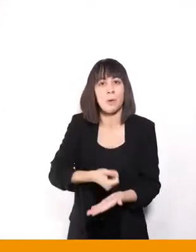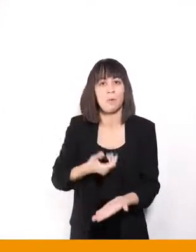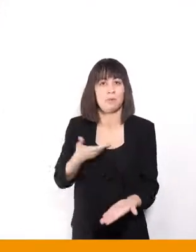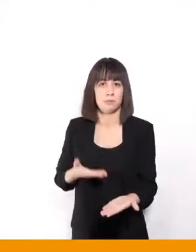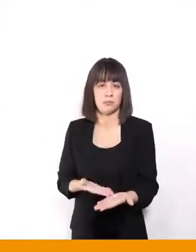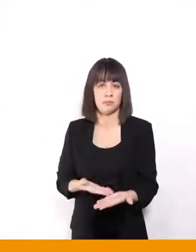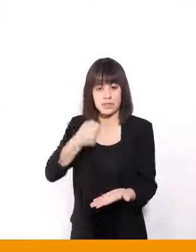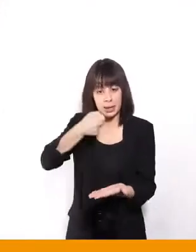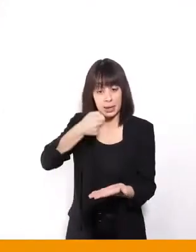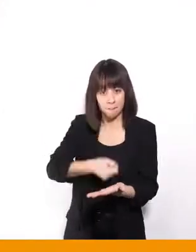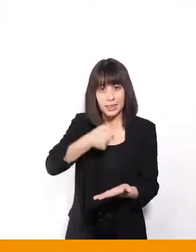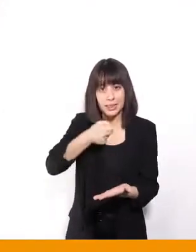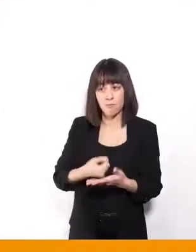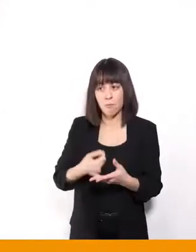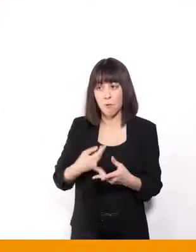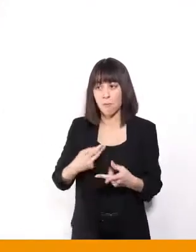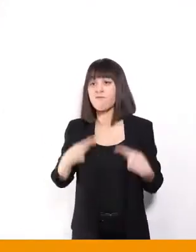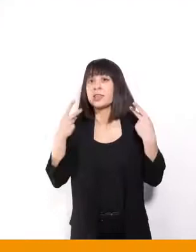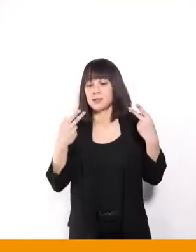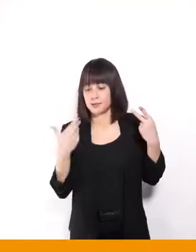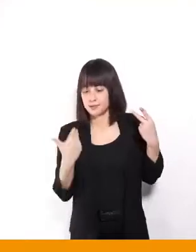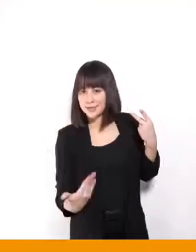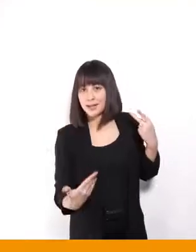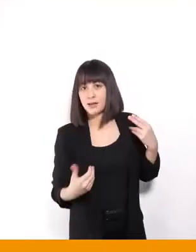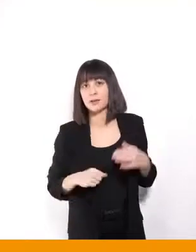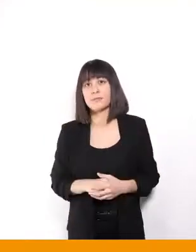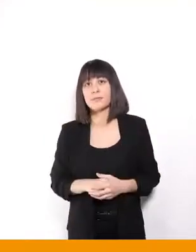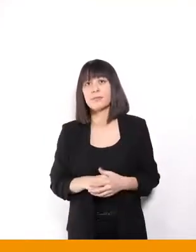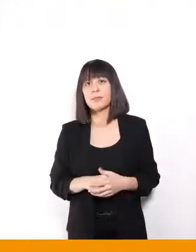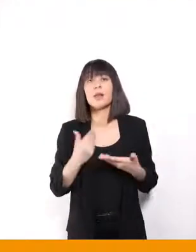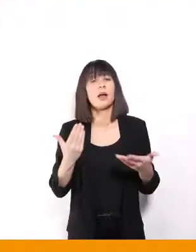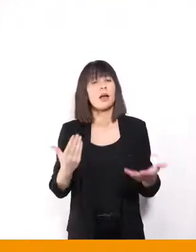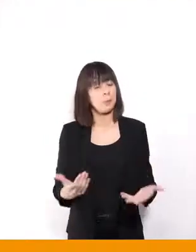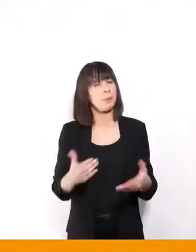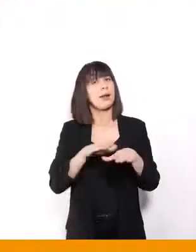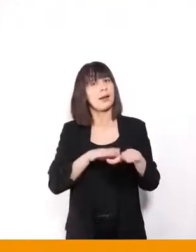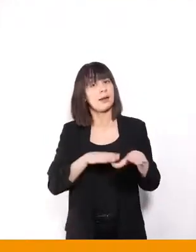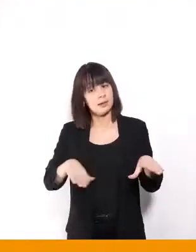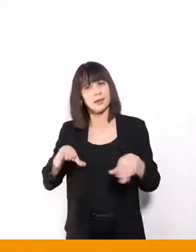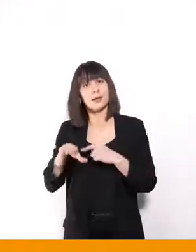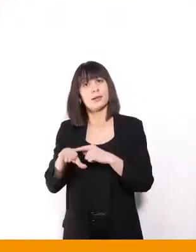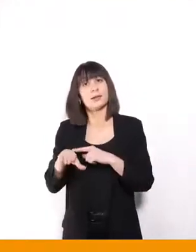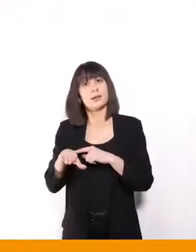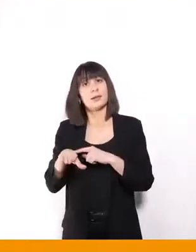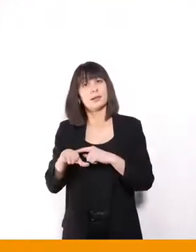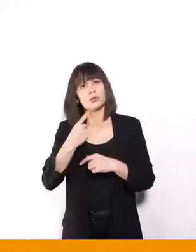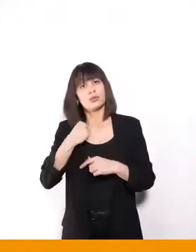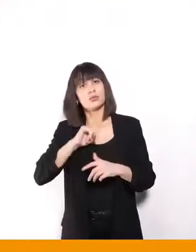pour vivre. Mais au-delà de ça, nous, on veut aussi que